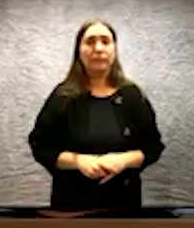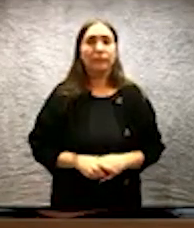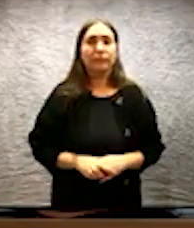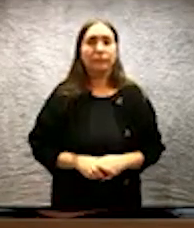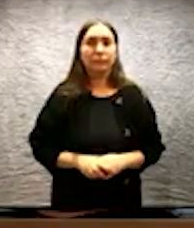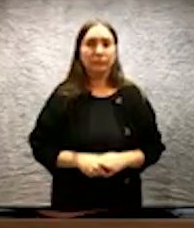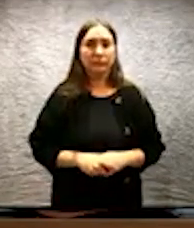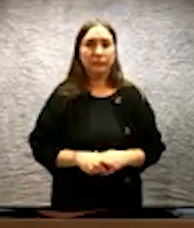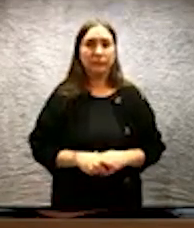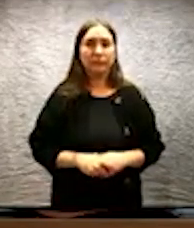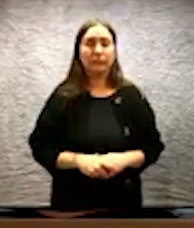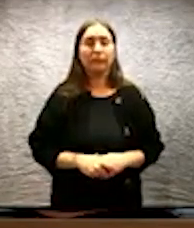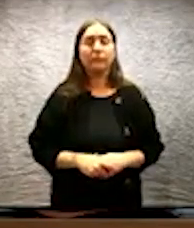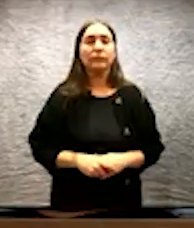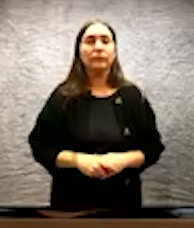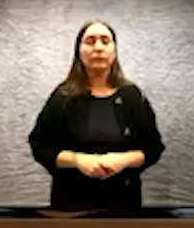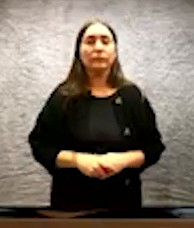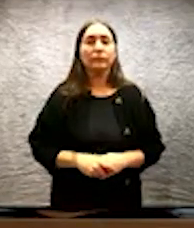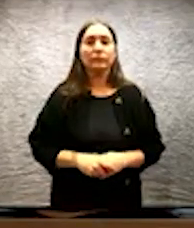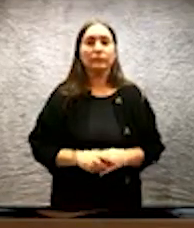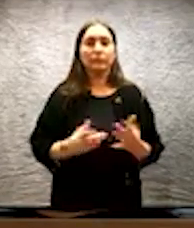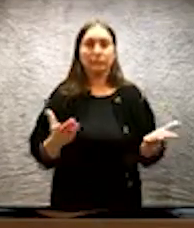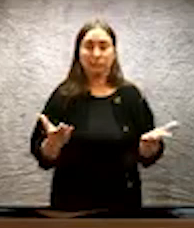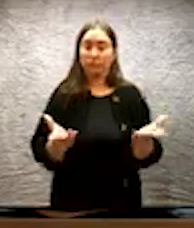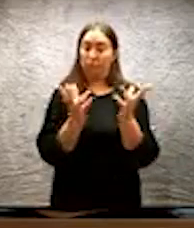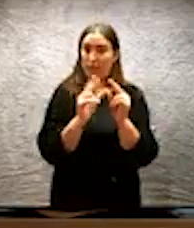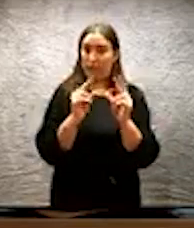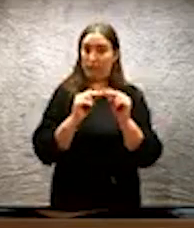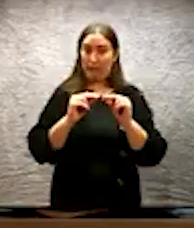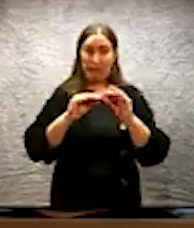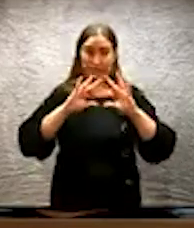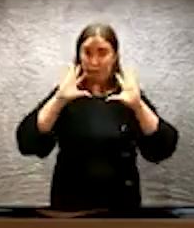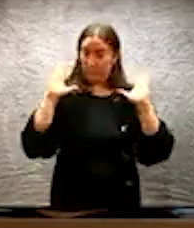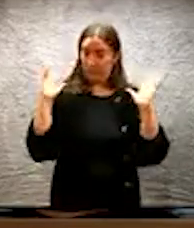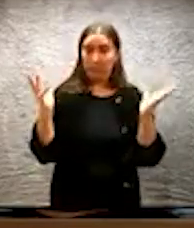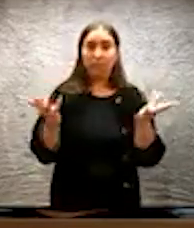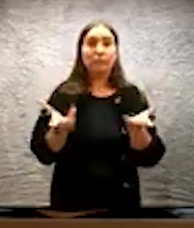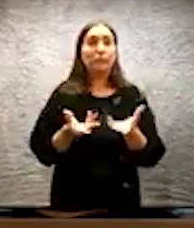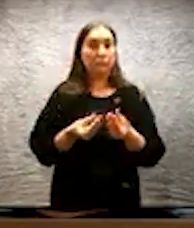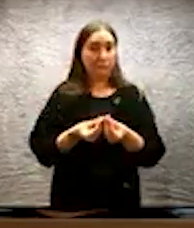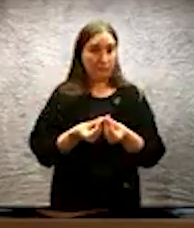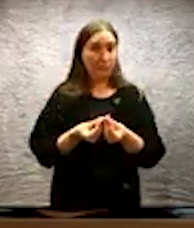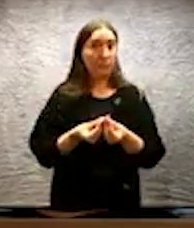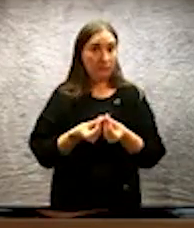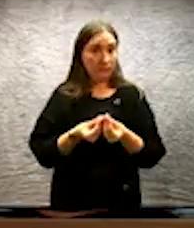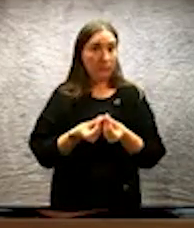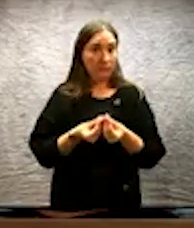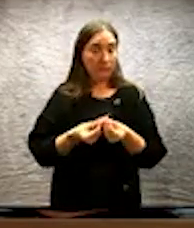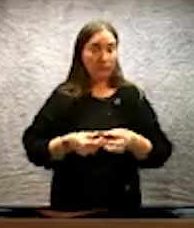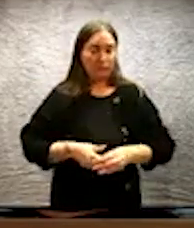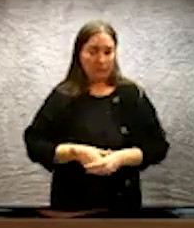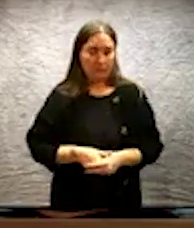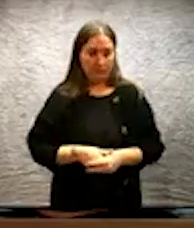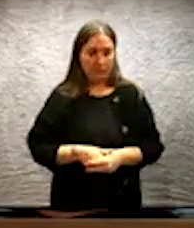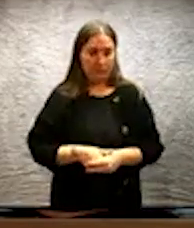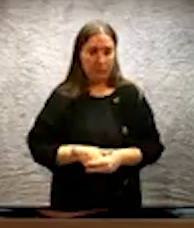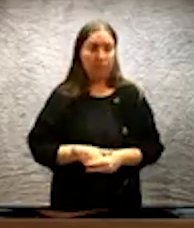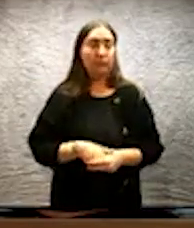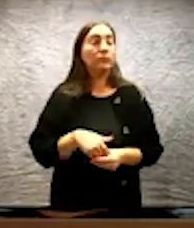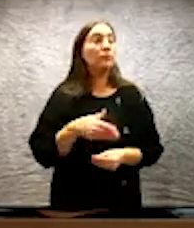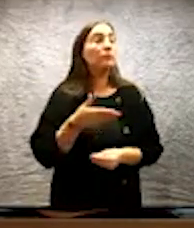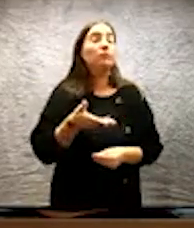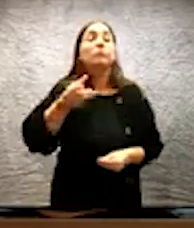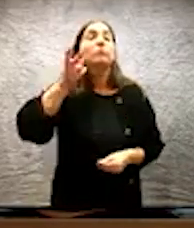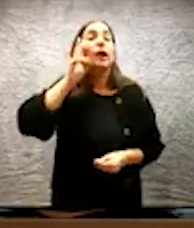Pour expliquer tout ça, et puis les changements donc attirant l'état du personnel, on vous a donc,